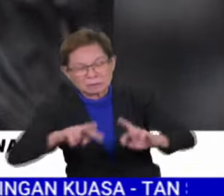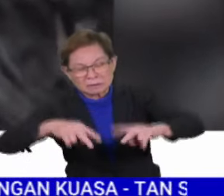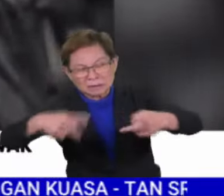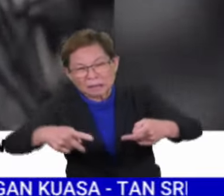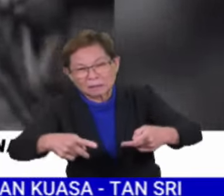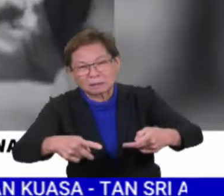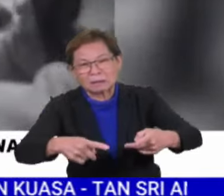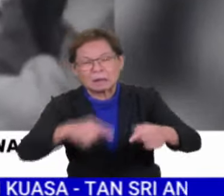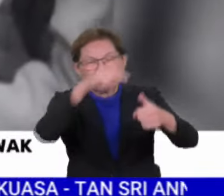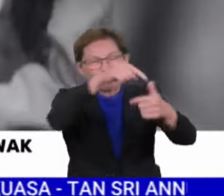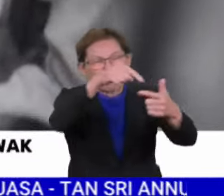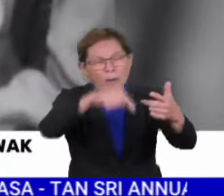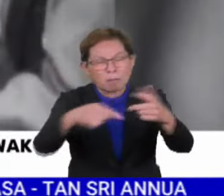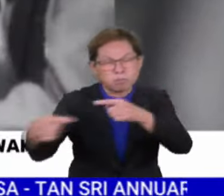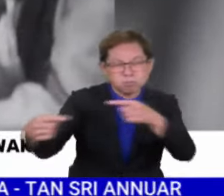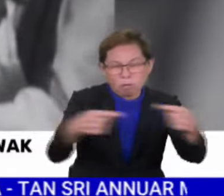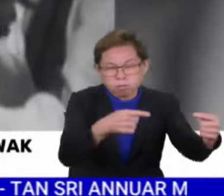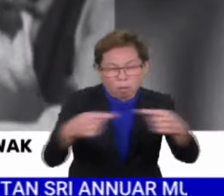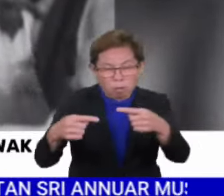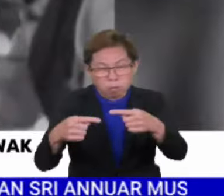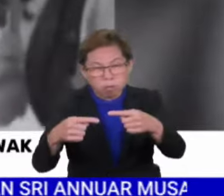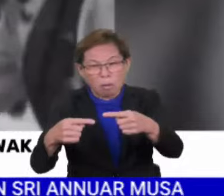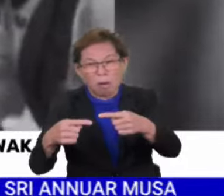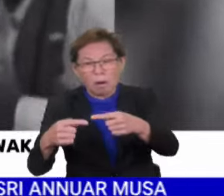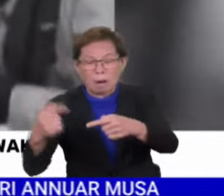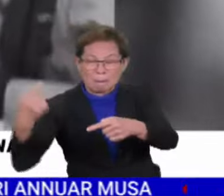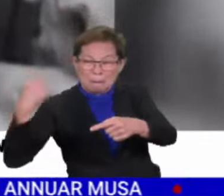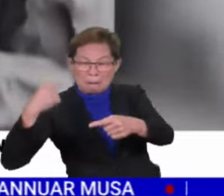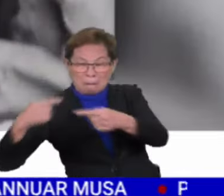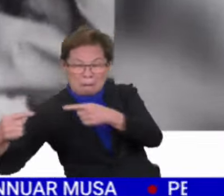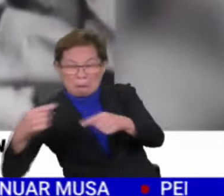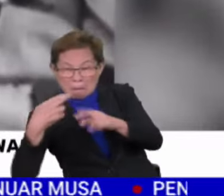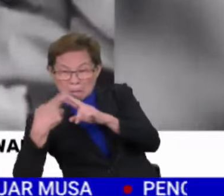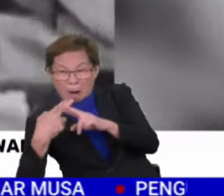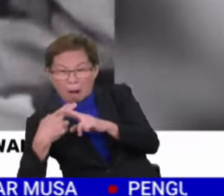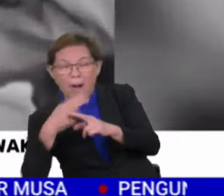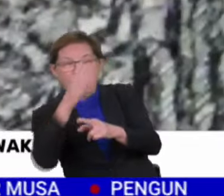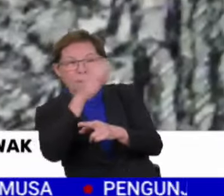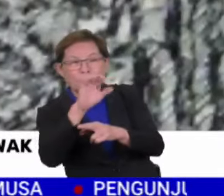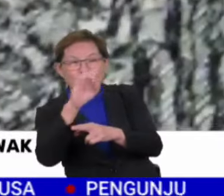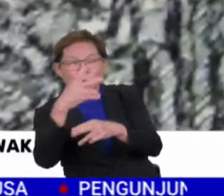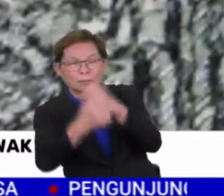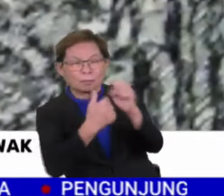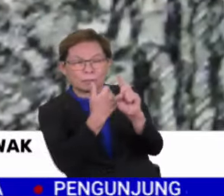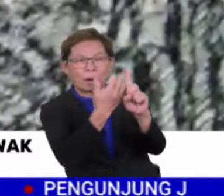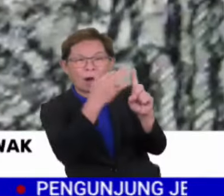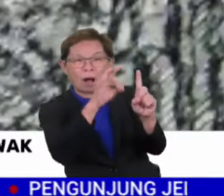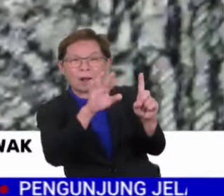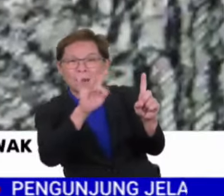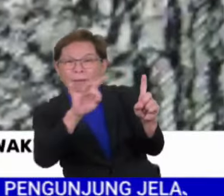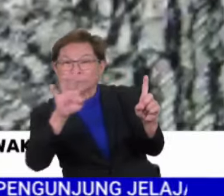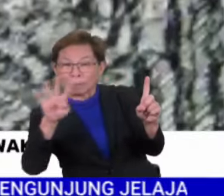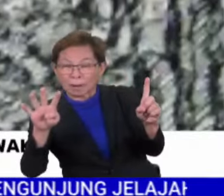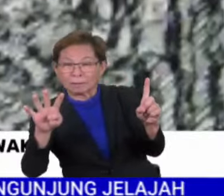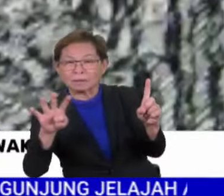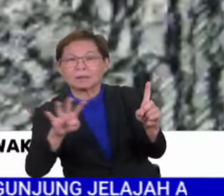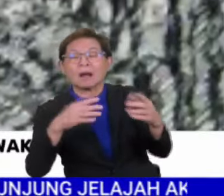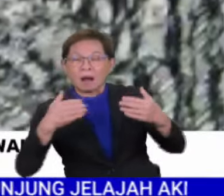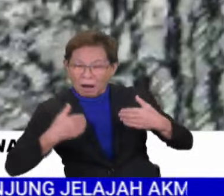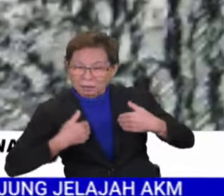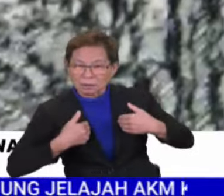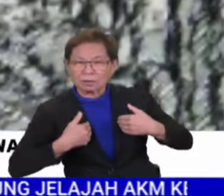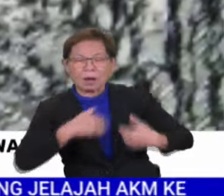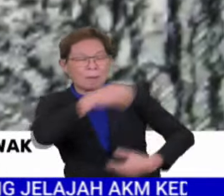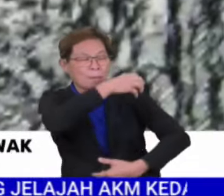pada beberapa siri serangan rentap terhadap Brooke, yang pertama pada 1844 di Kerangan Pris di Skrang, yang